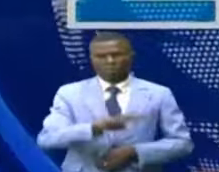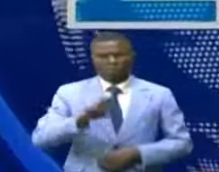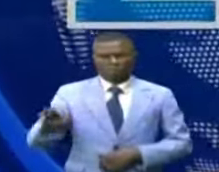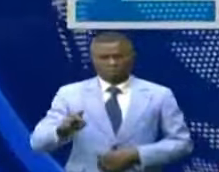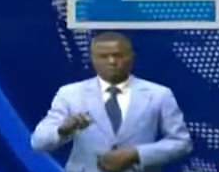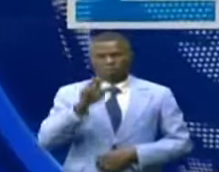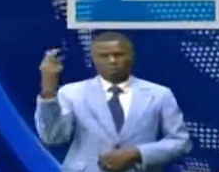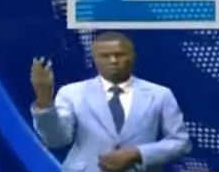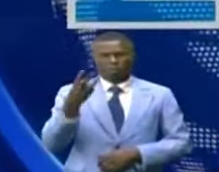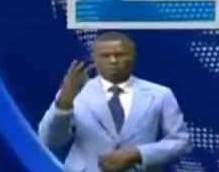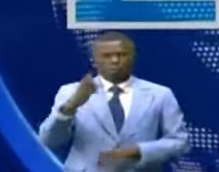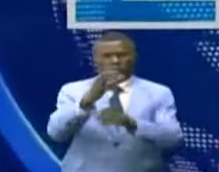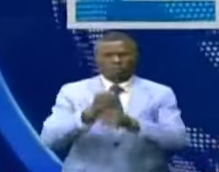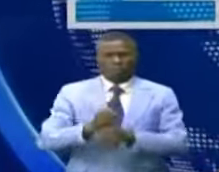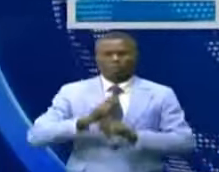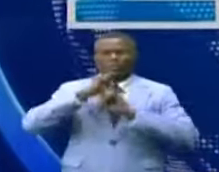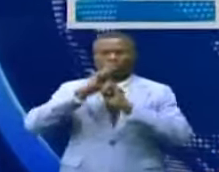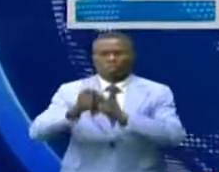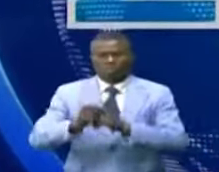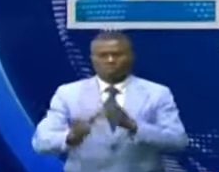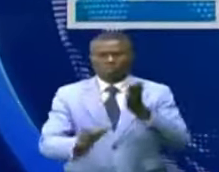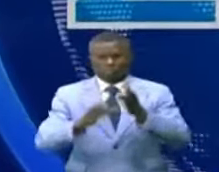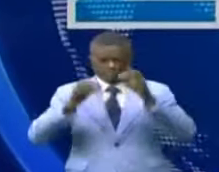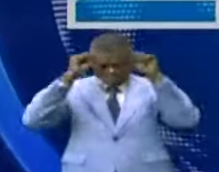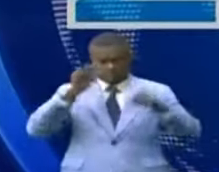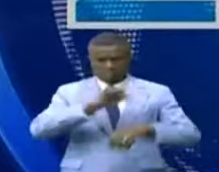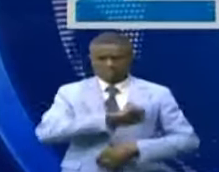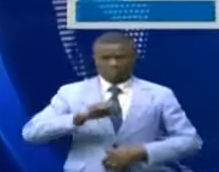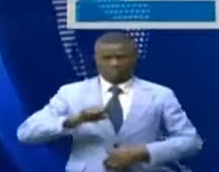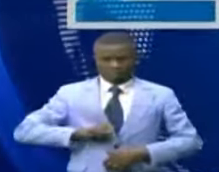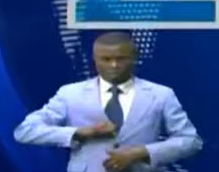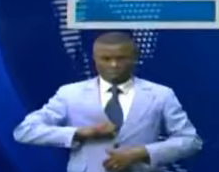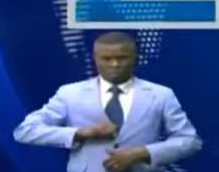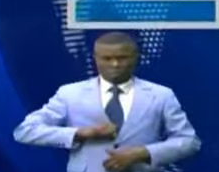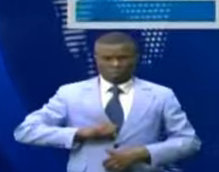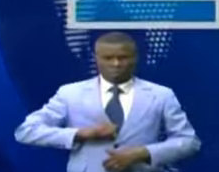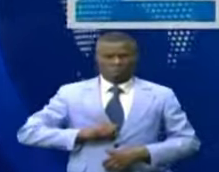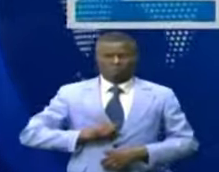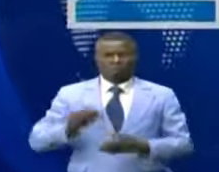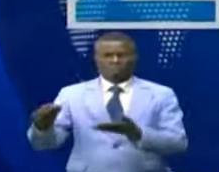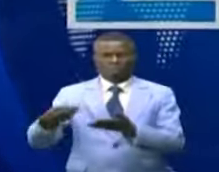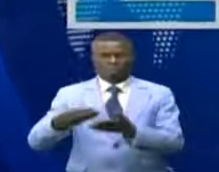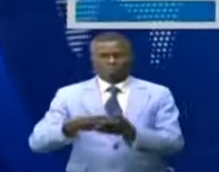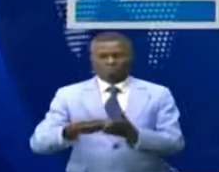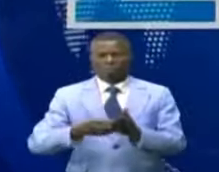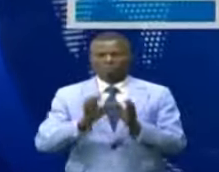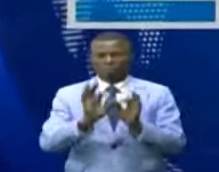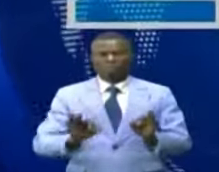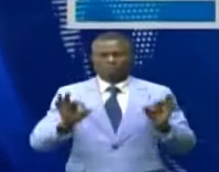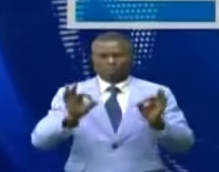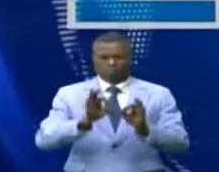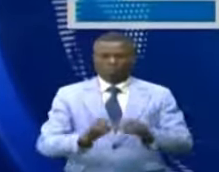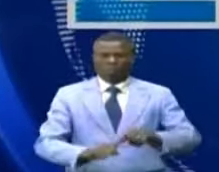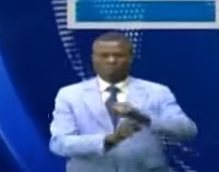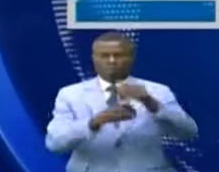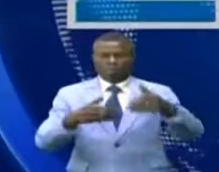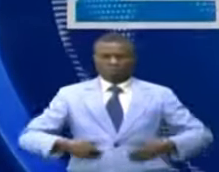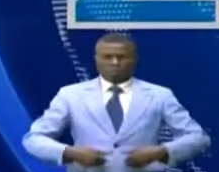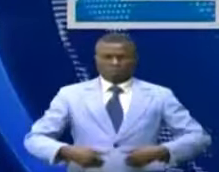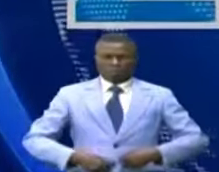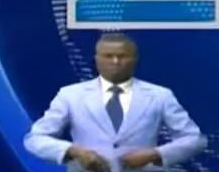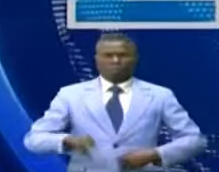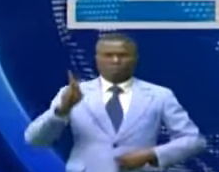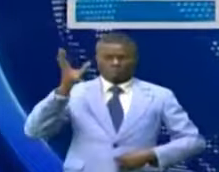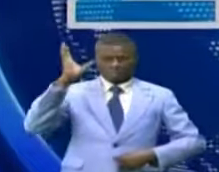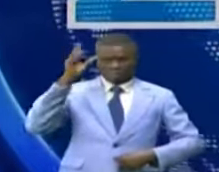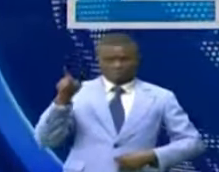bourse des mains du premier vice-président du Sénat, Edi Mundela Kankou. Cette contribution significative est un soutien à la jeunesse de Kabeya Kamanga.